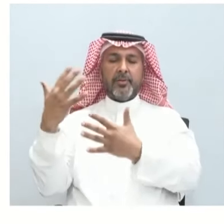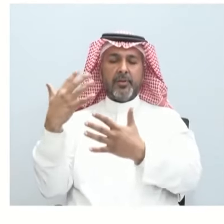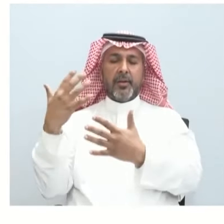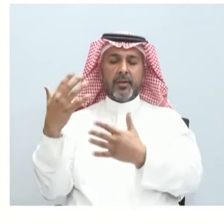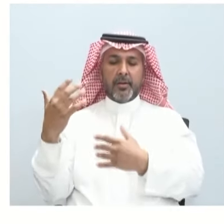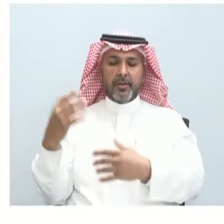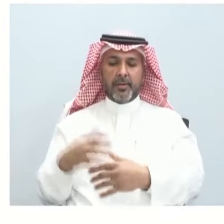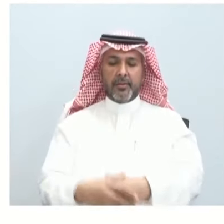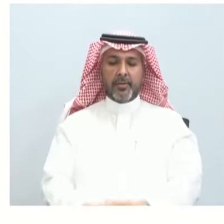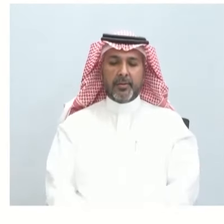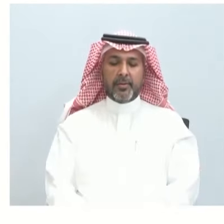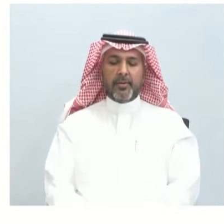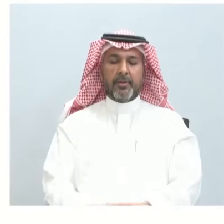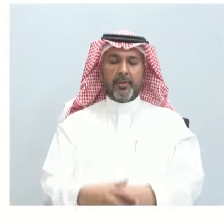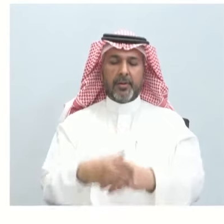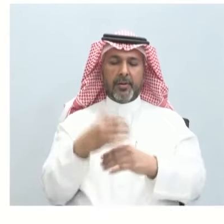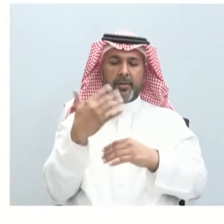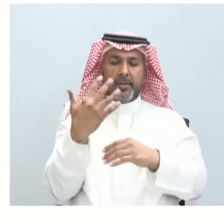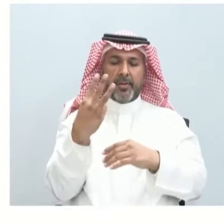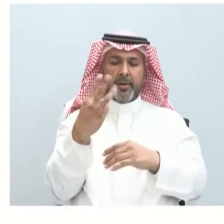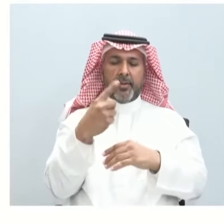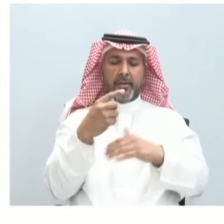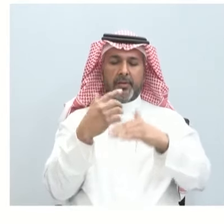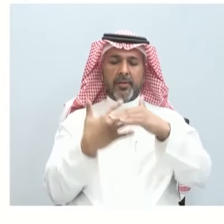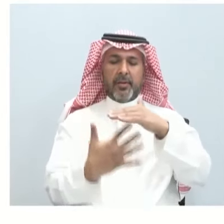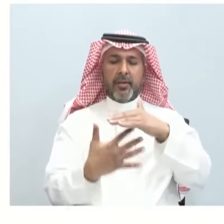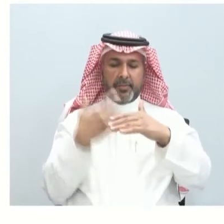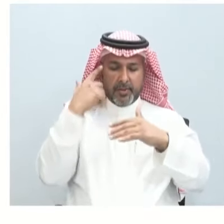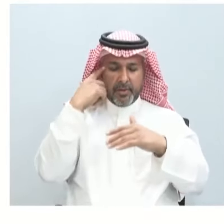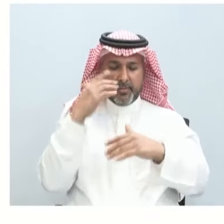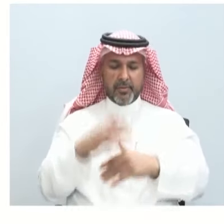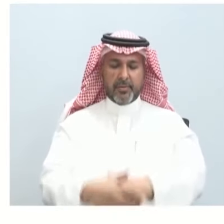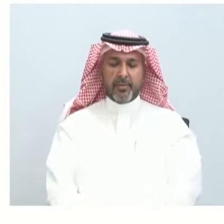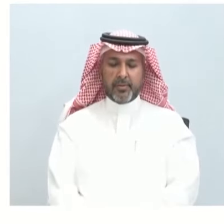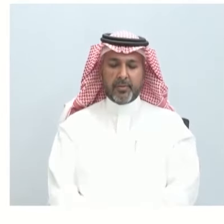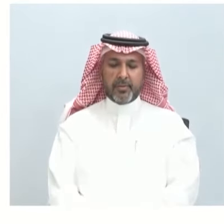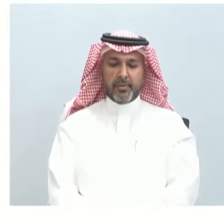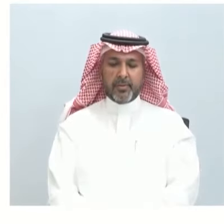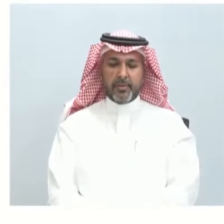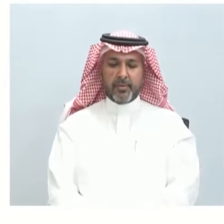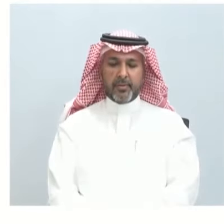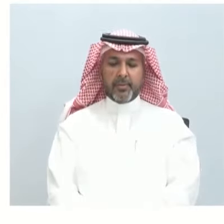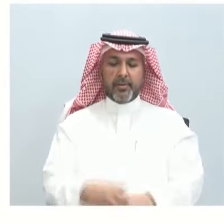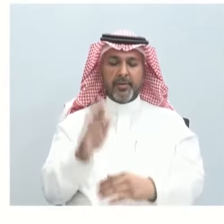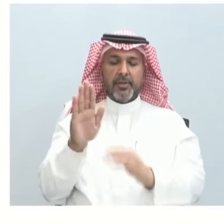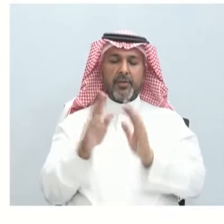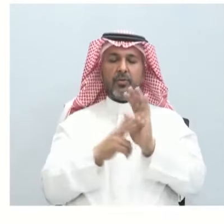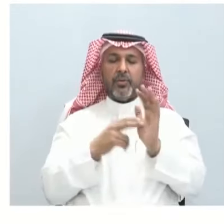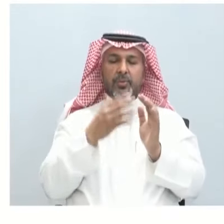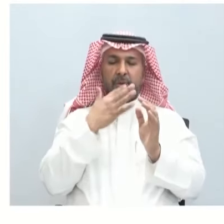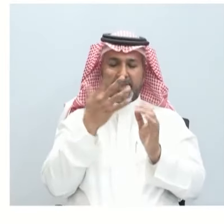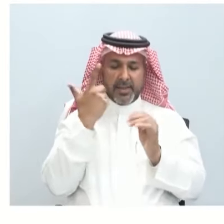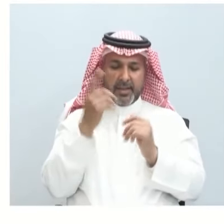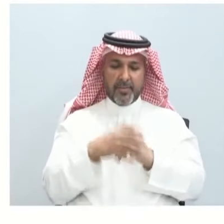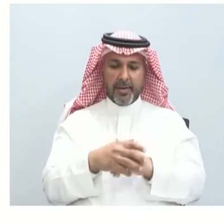سين تساوي 13/5 نستطيع تبسيط هذا يعتبر كسر غير حقيقي نستطيع تبسيطه ويساوي الكسر 32